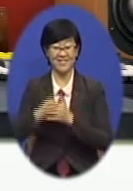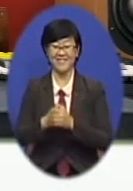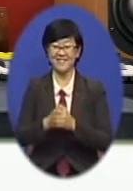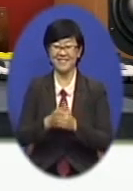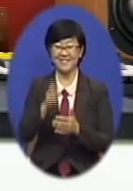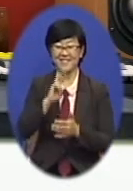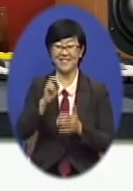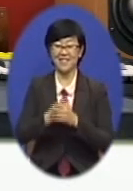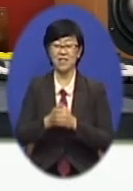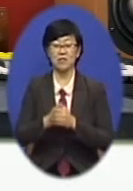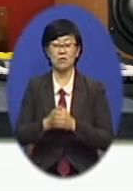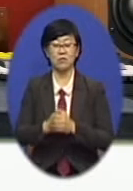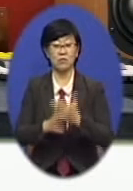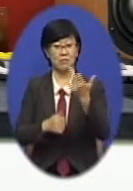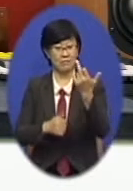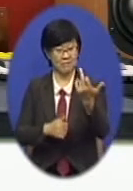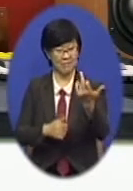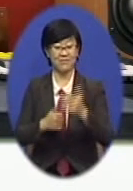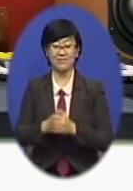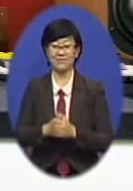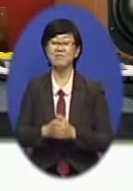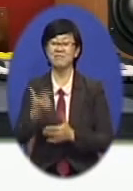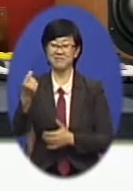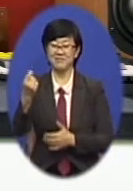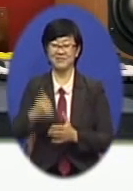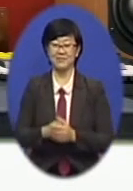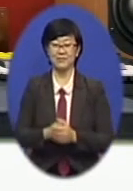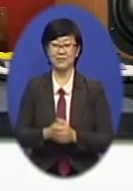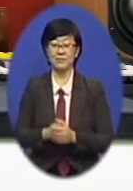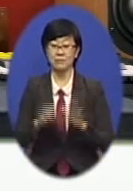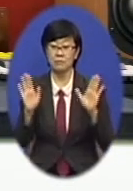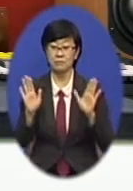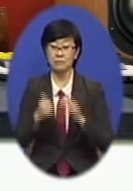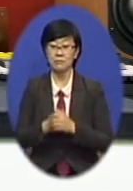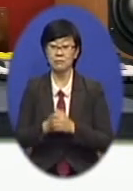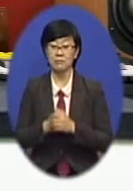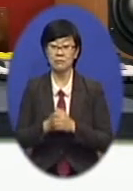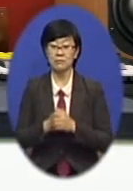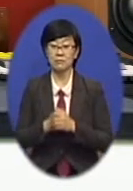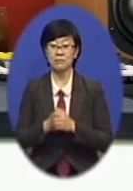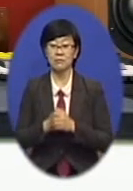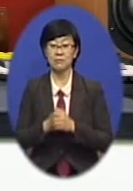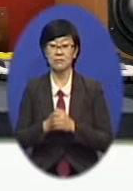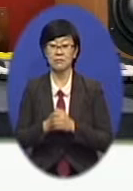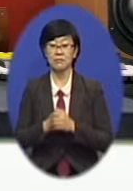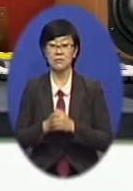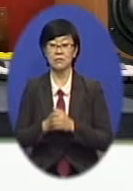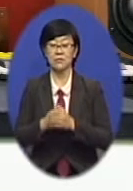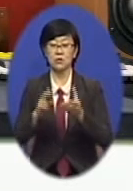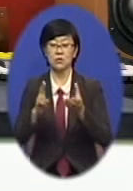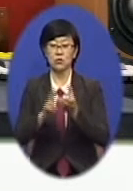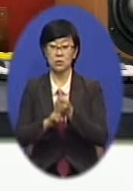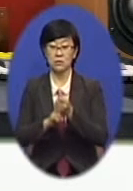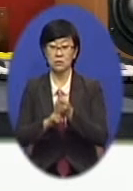시적이네요. 먼산 부엉이 그러네요. 아. 그거 아닌데요. 어? 숨어오는 바람소리.